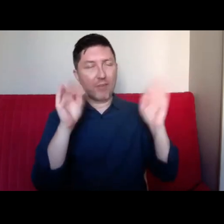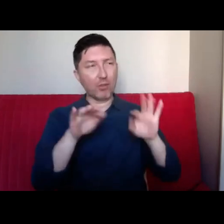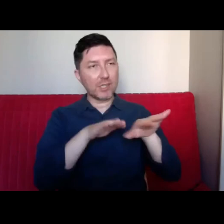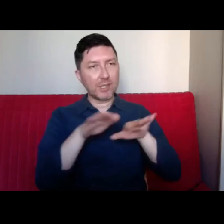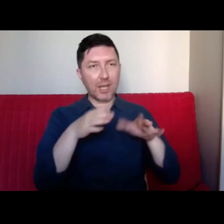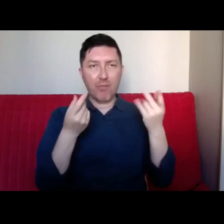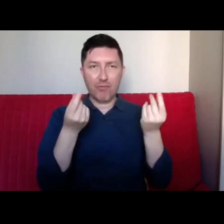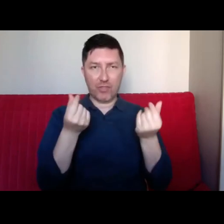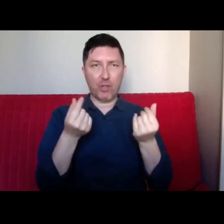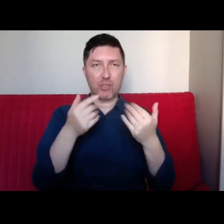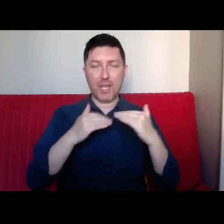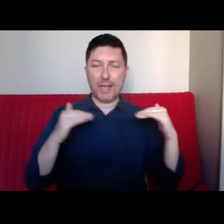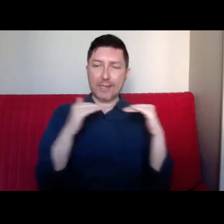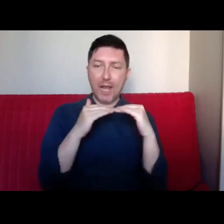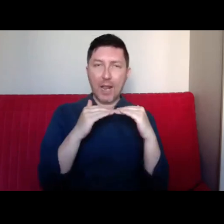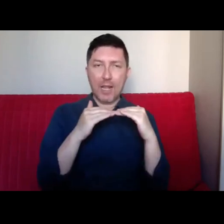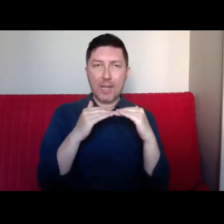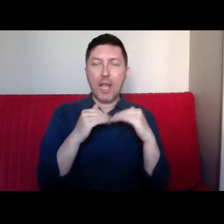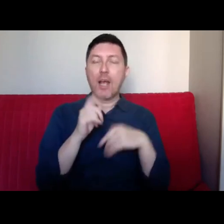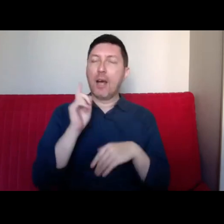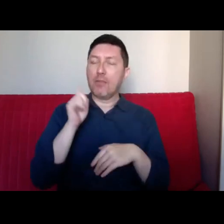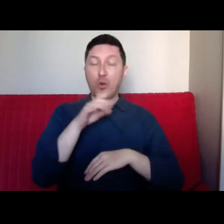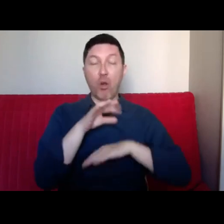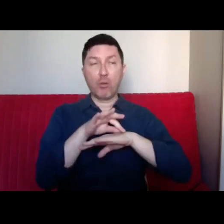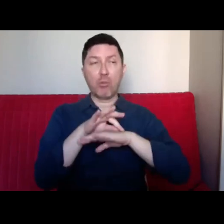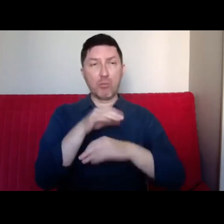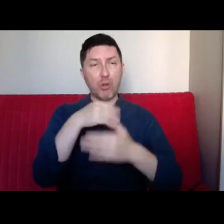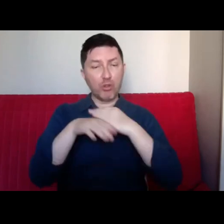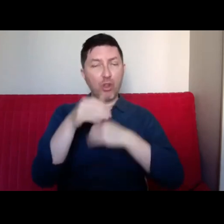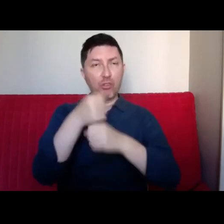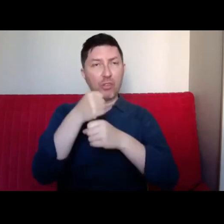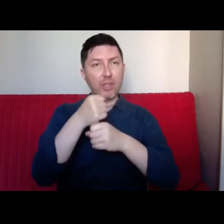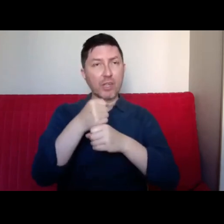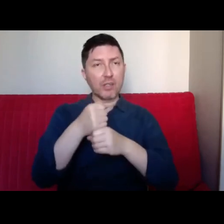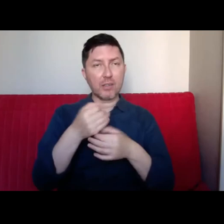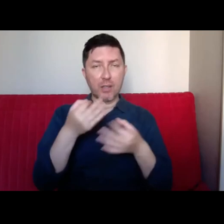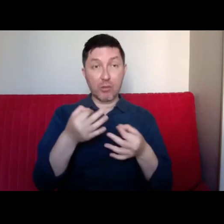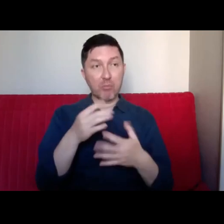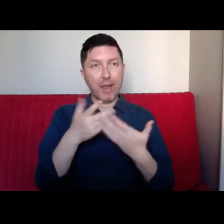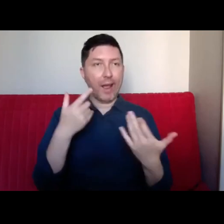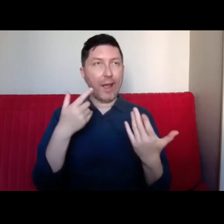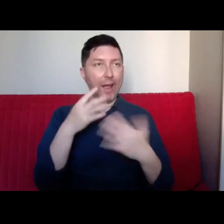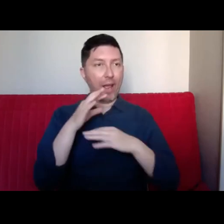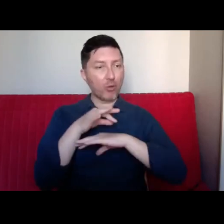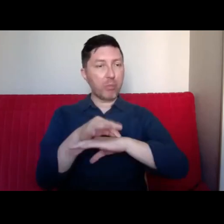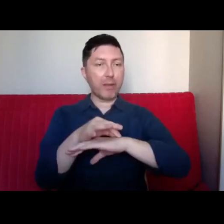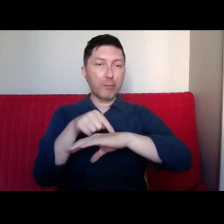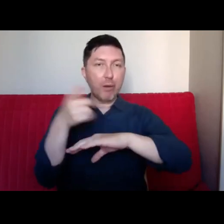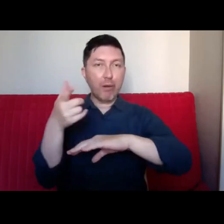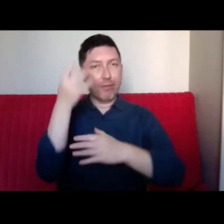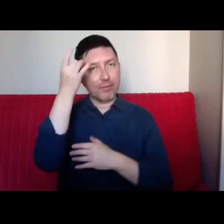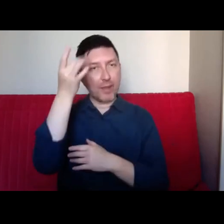signalé Rémi, il faut un accompagnement approprié pour alléger le